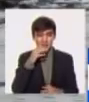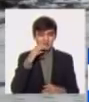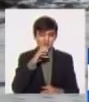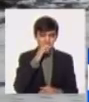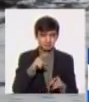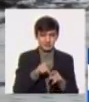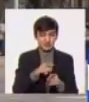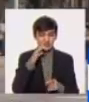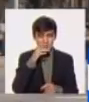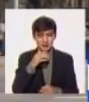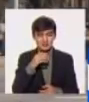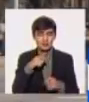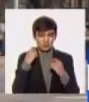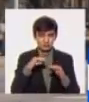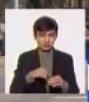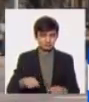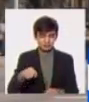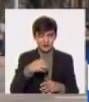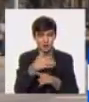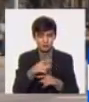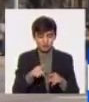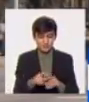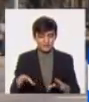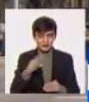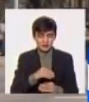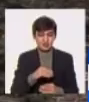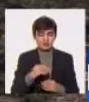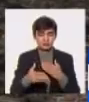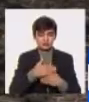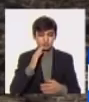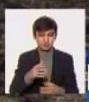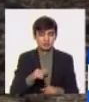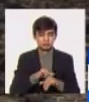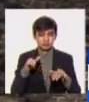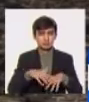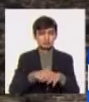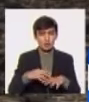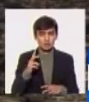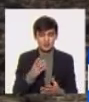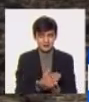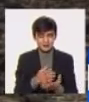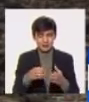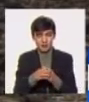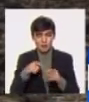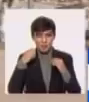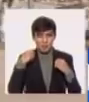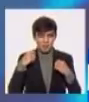питомцев. К ответственности привлекут и тех, кто по-прежнему собирается большими группами и отмечает